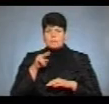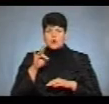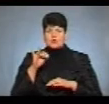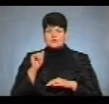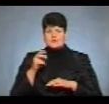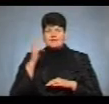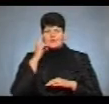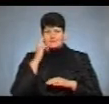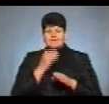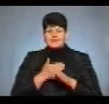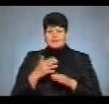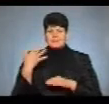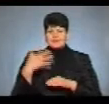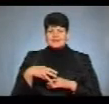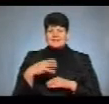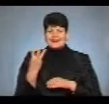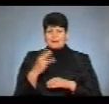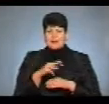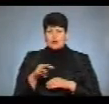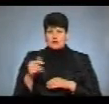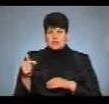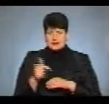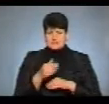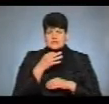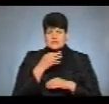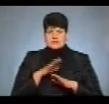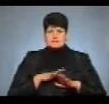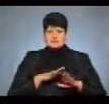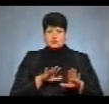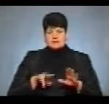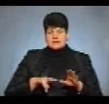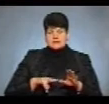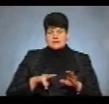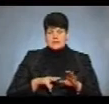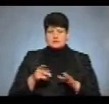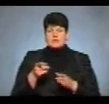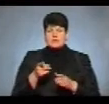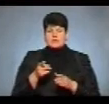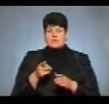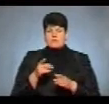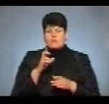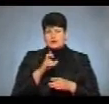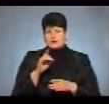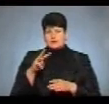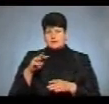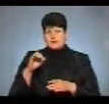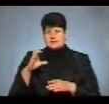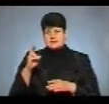Київській виділили 53 мільйони гривень, повідомив заступник директора Тернопільміськтеплокомуненерго Богдан